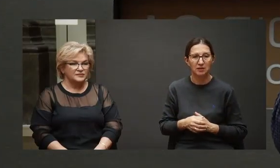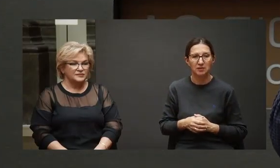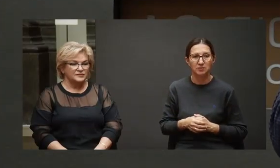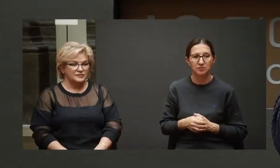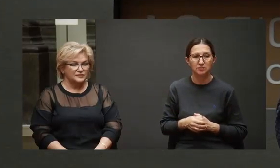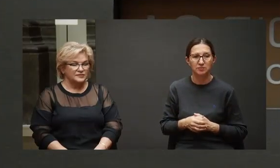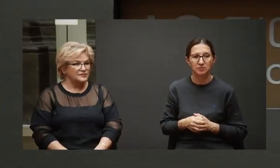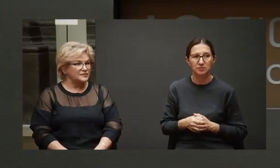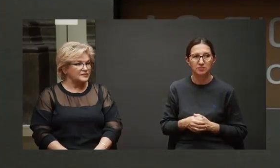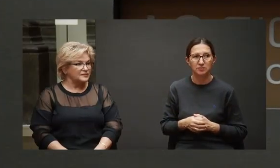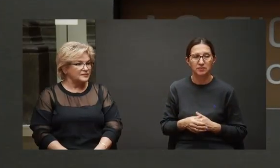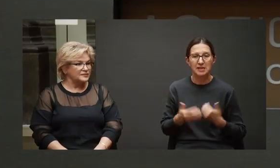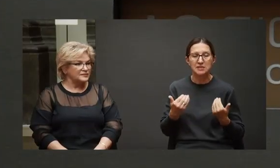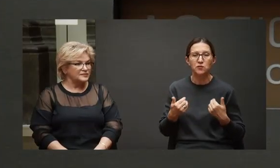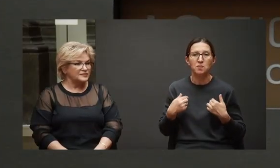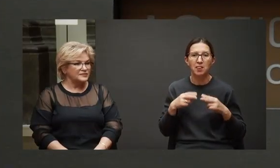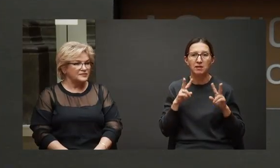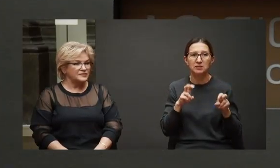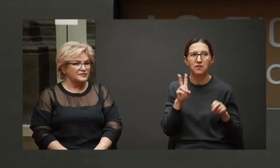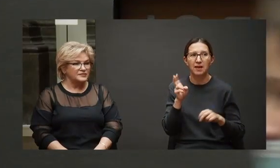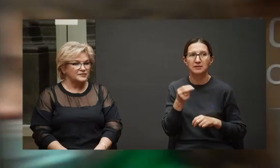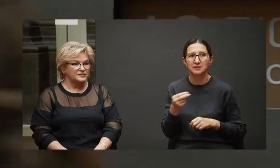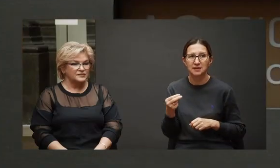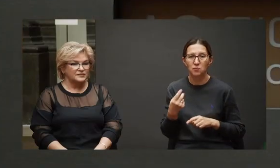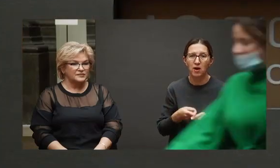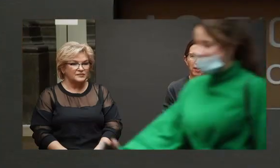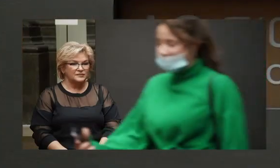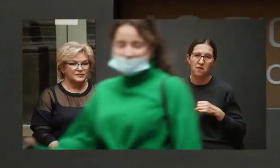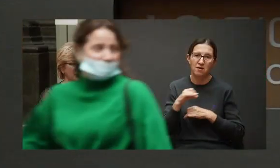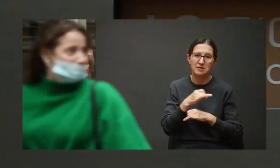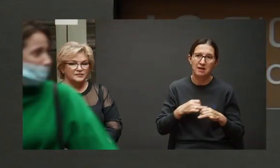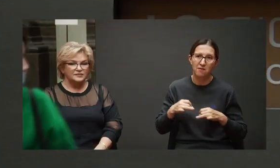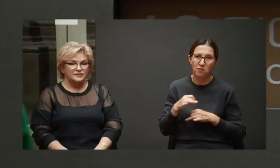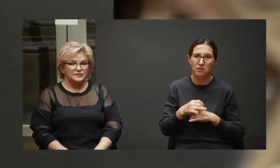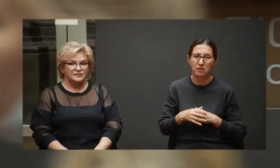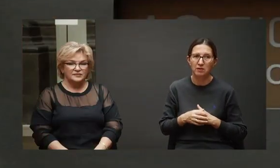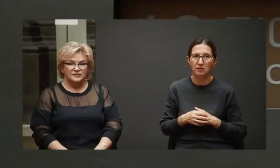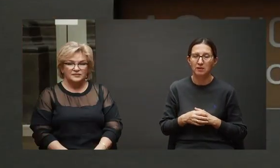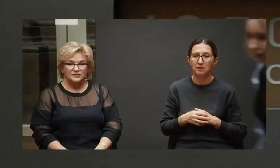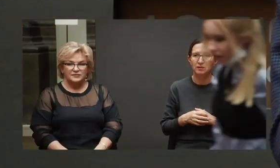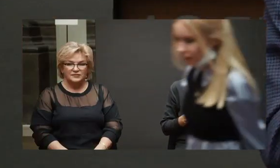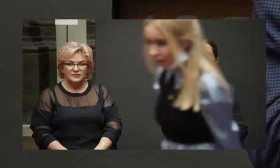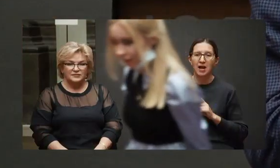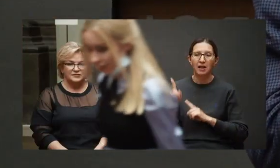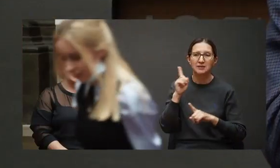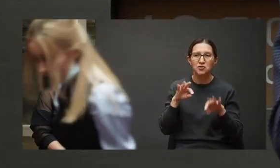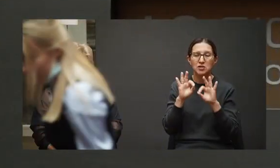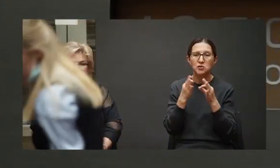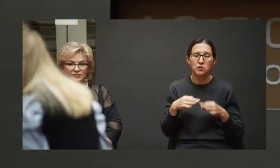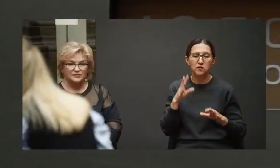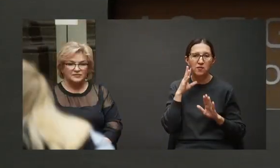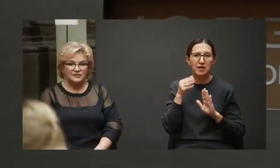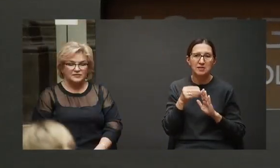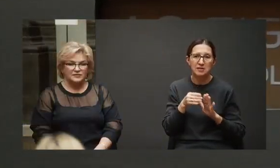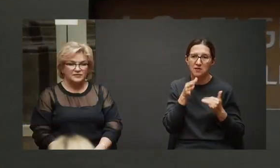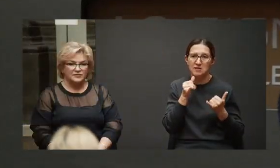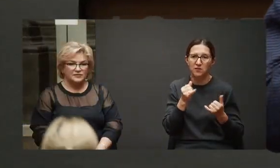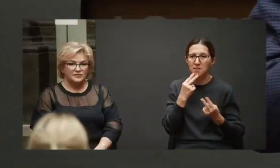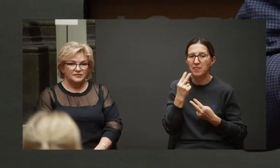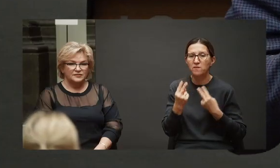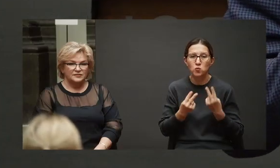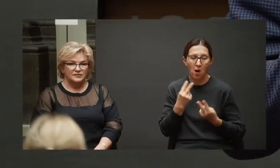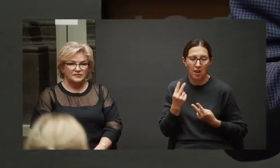мы обозначили тему нашего разговора «Классическое искусство в контексте современной